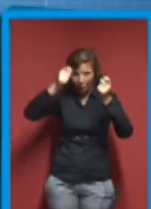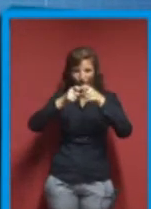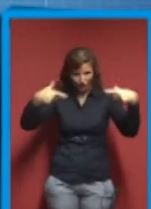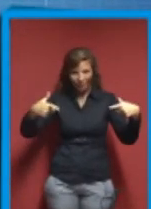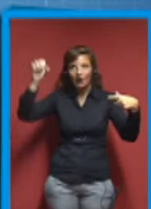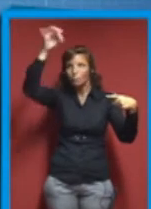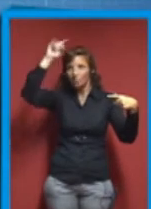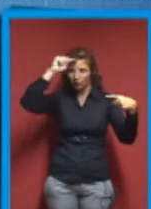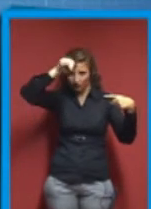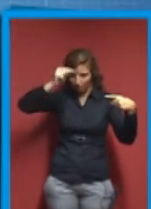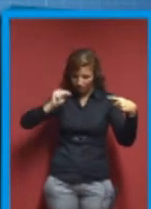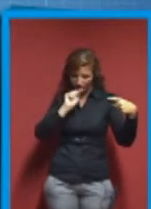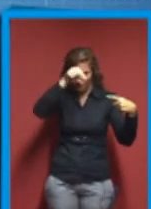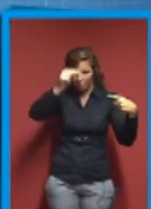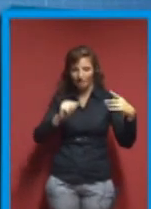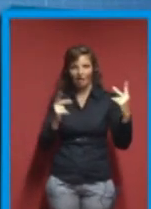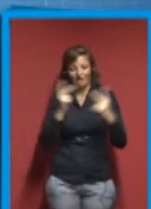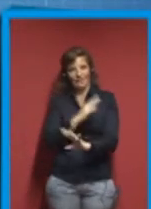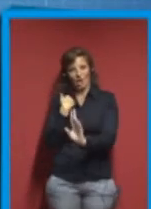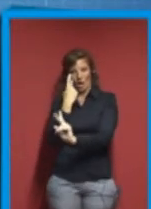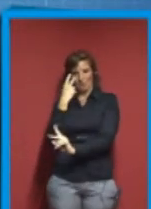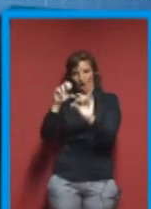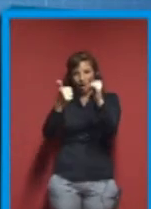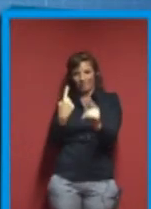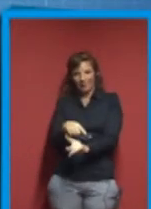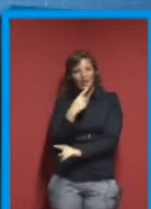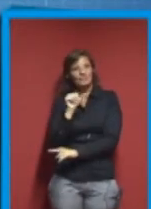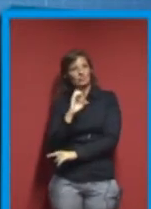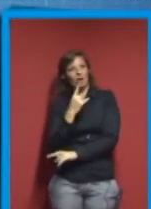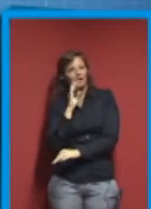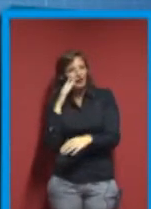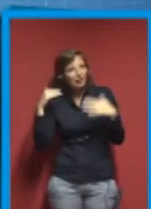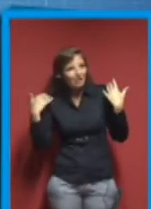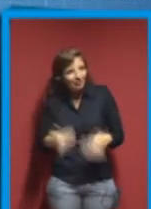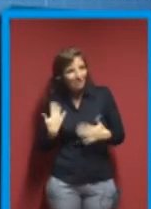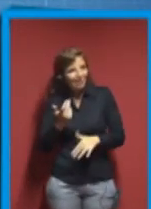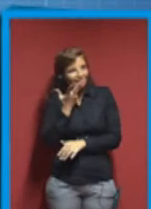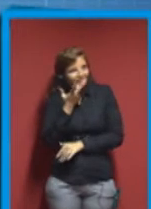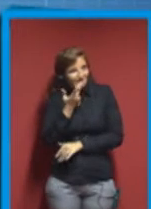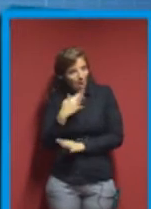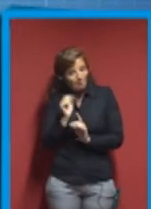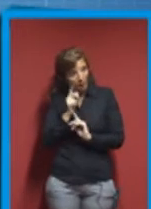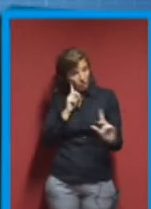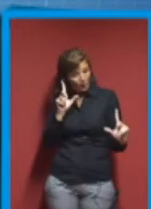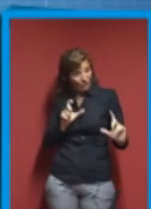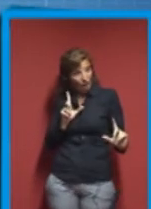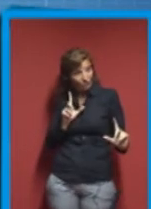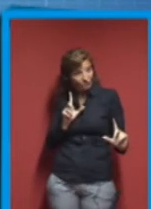E quando ho visto questo modello, ho detto: Scott, è incredibile, mi piace tantissimo. Posso fare una fotografia?